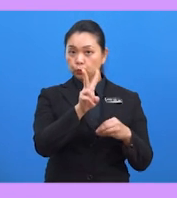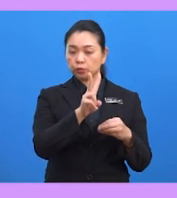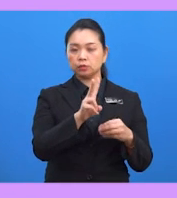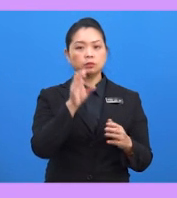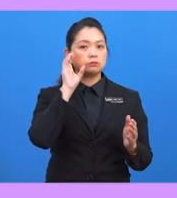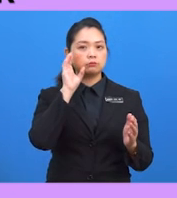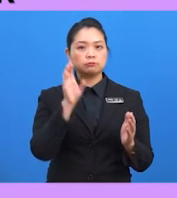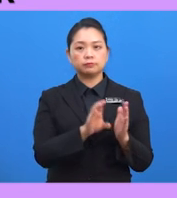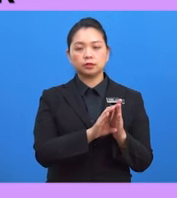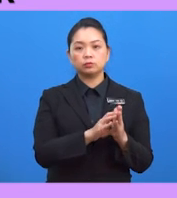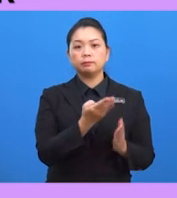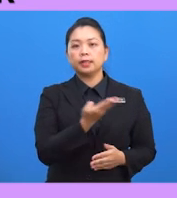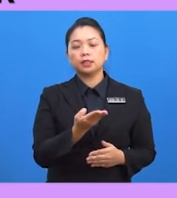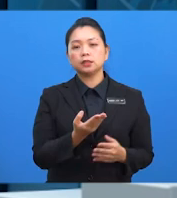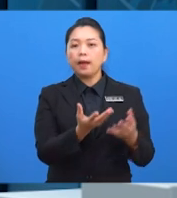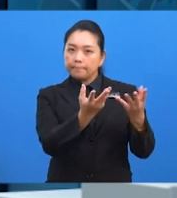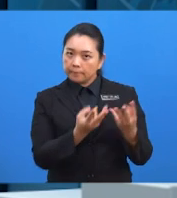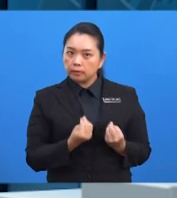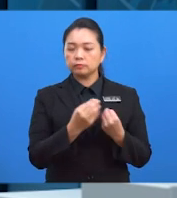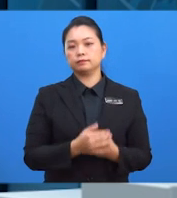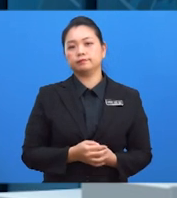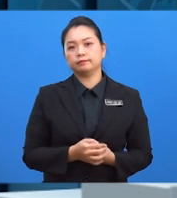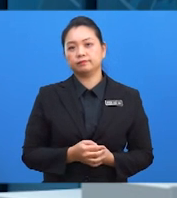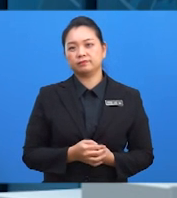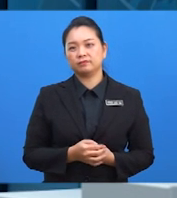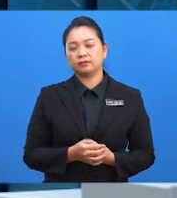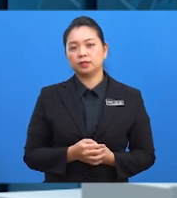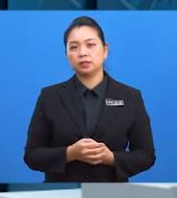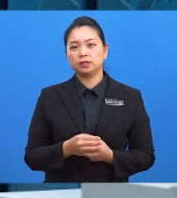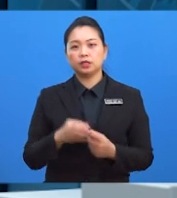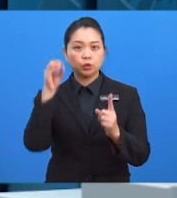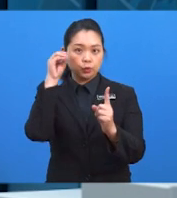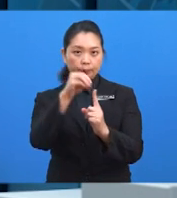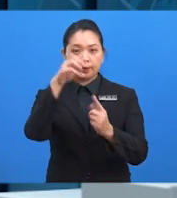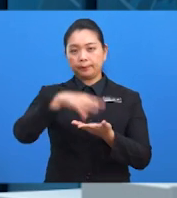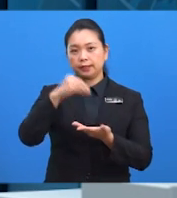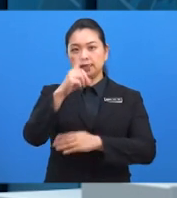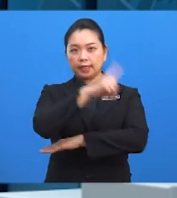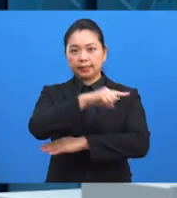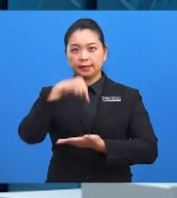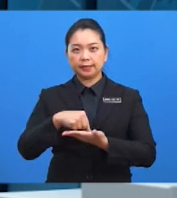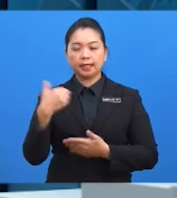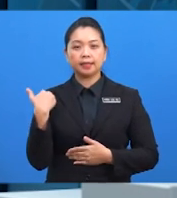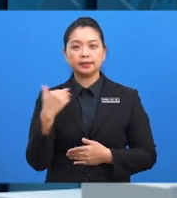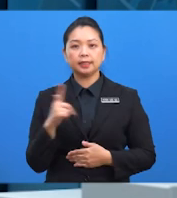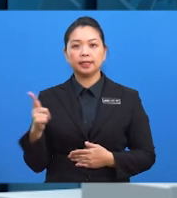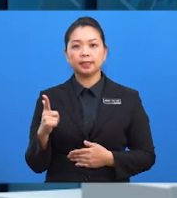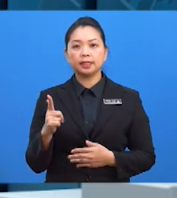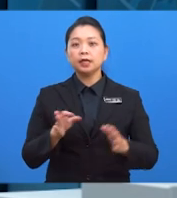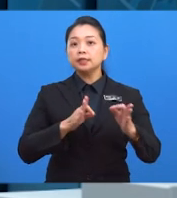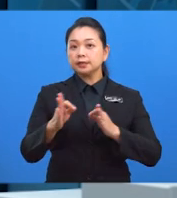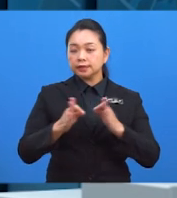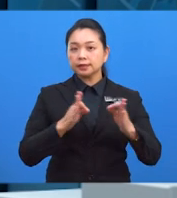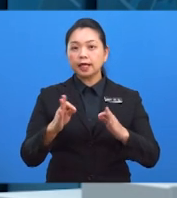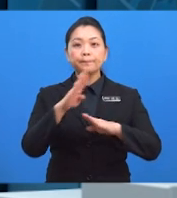merupakan barang kehendak. Jadi, objektif pembelajaran kita pada hari ini adalah pertama,